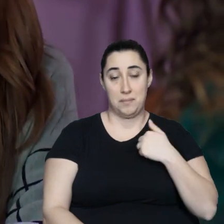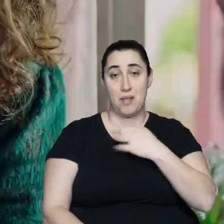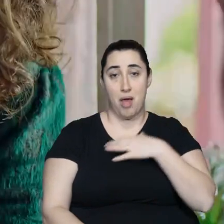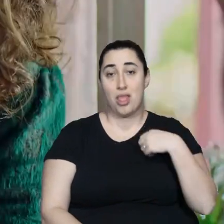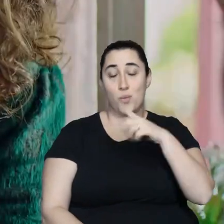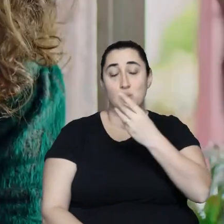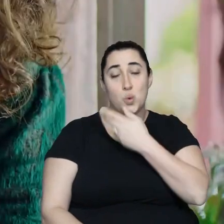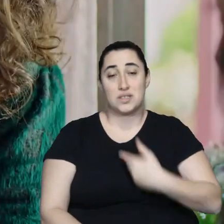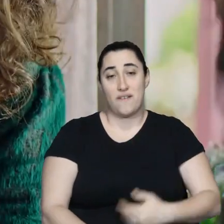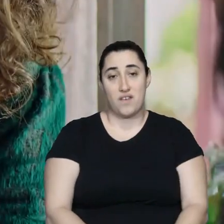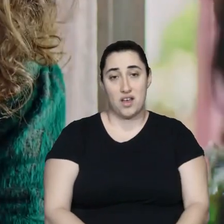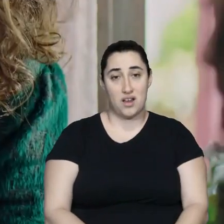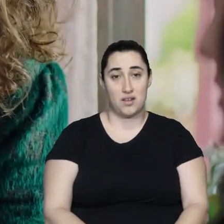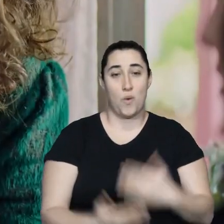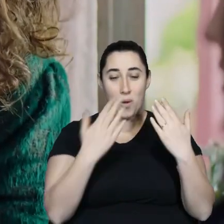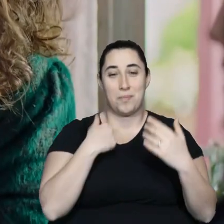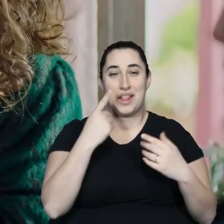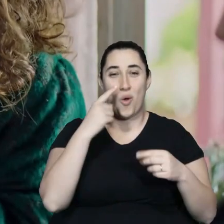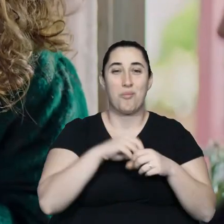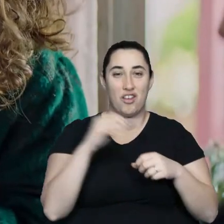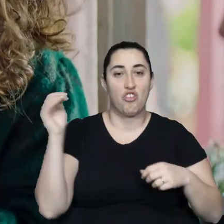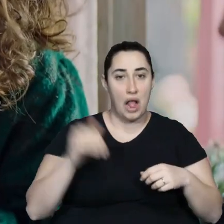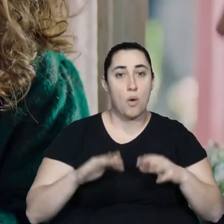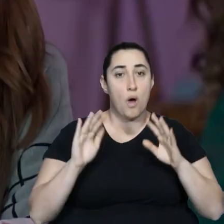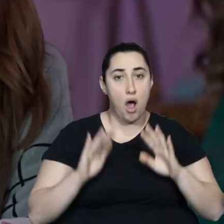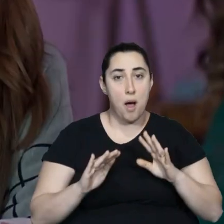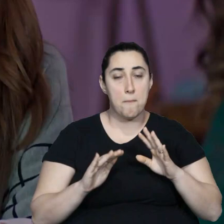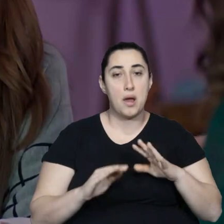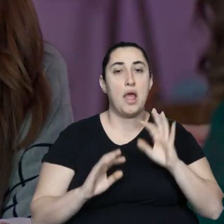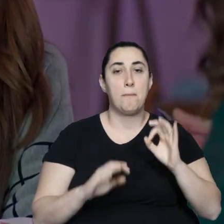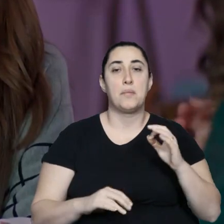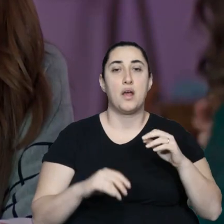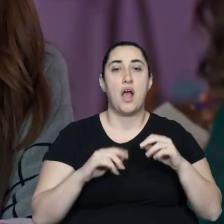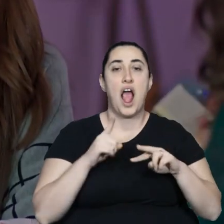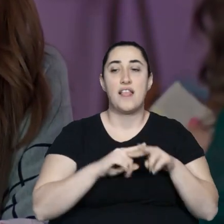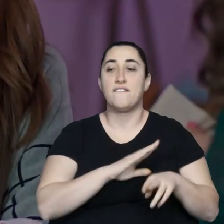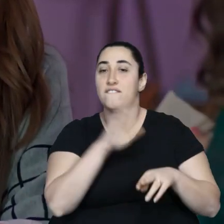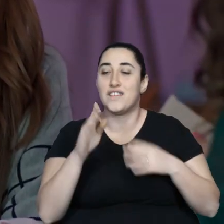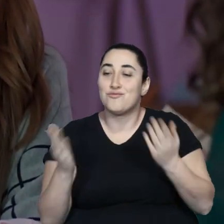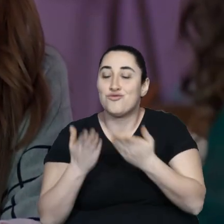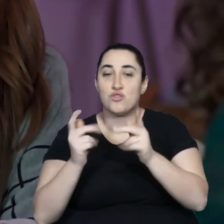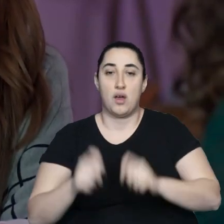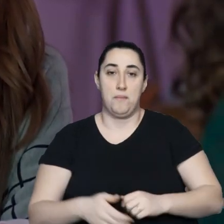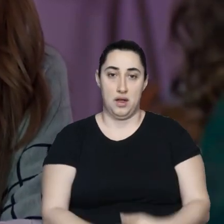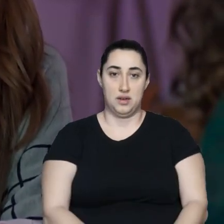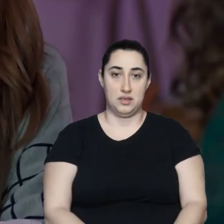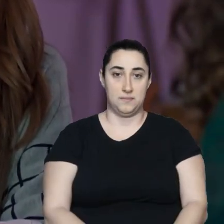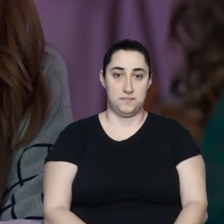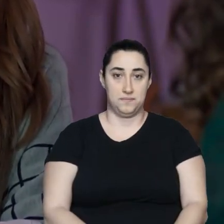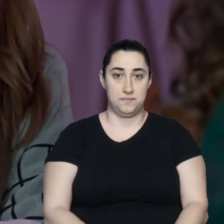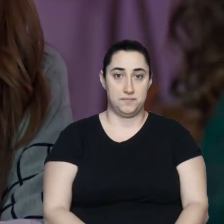annem bile. Güya okula beni görmeye gelirdi ama... gider hemen böyle Alev'le ilgilenirdi.